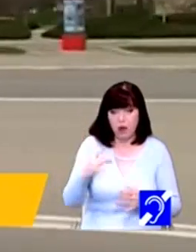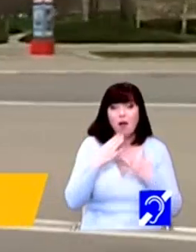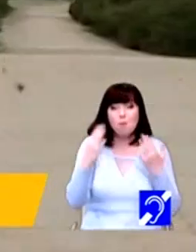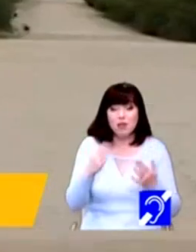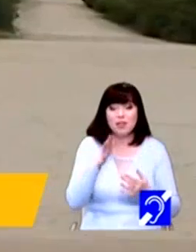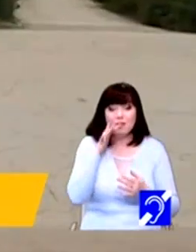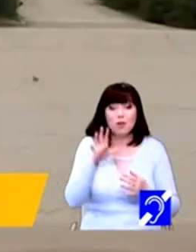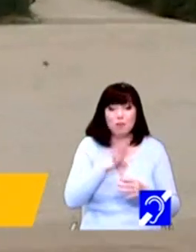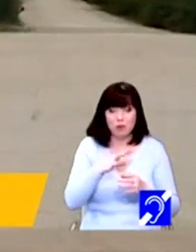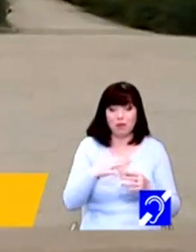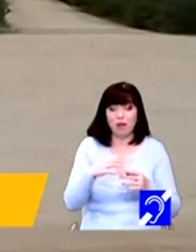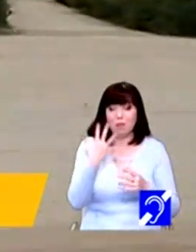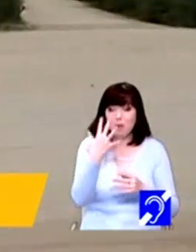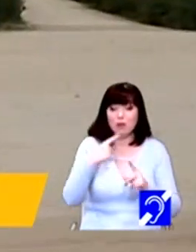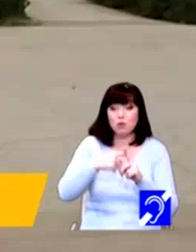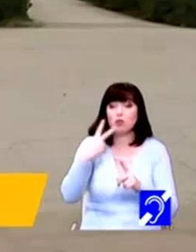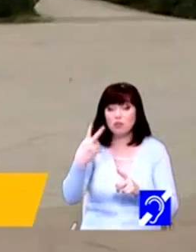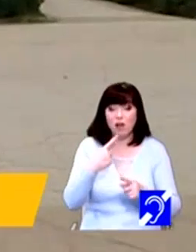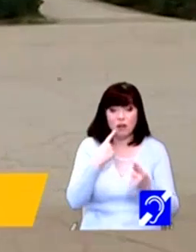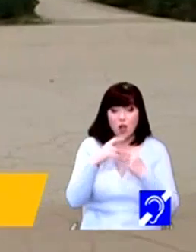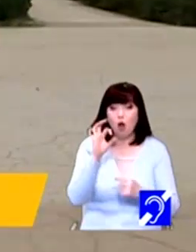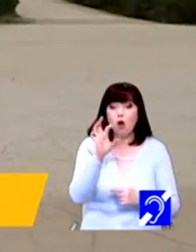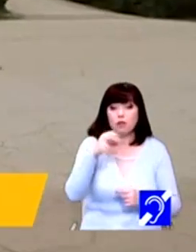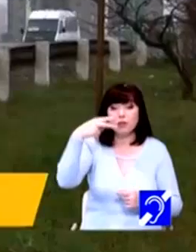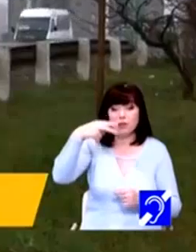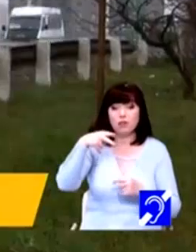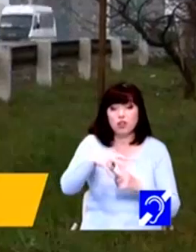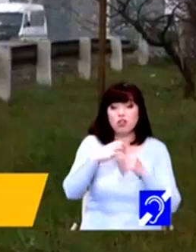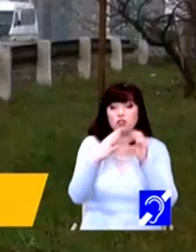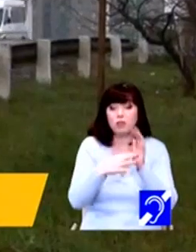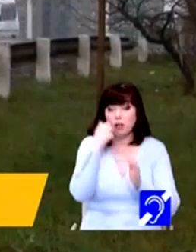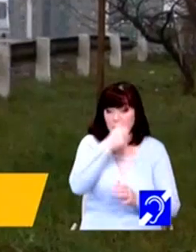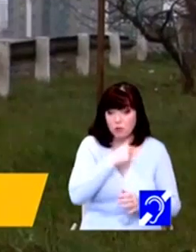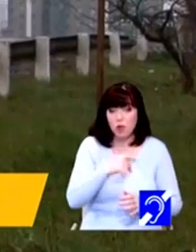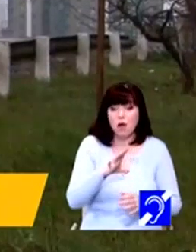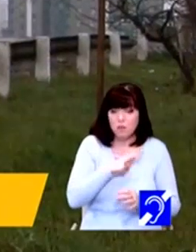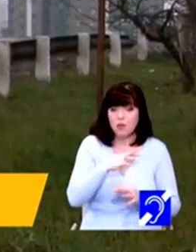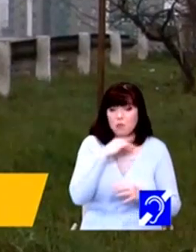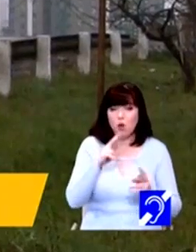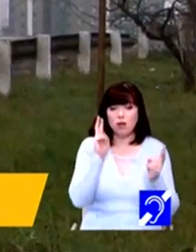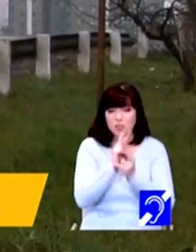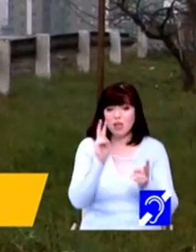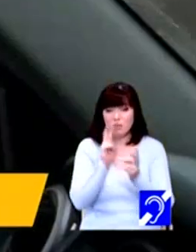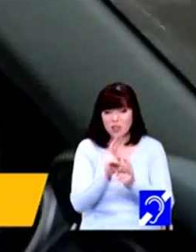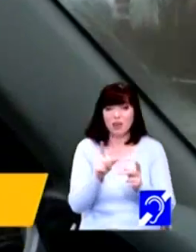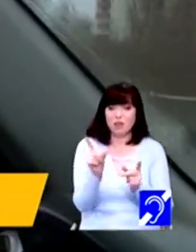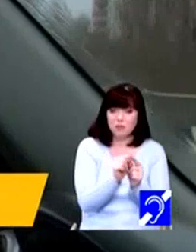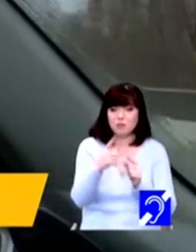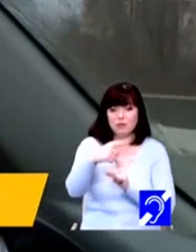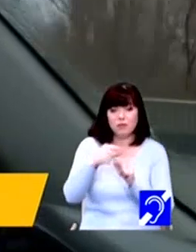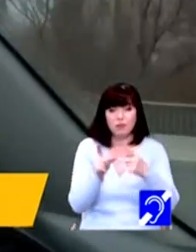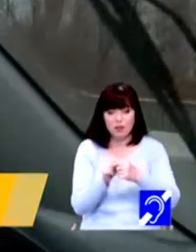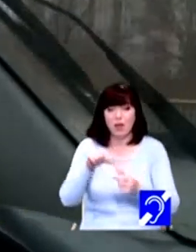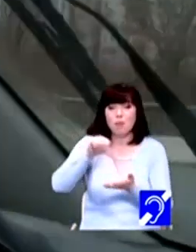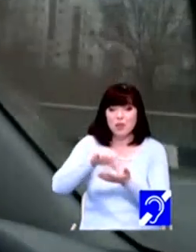de discuții în formatul 5+2 a avut loc în octombrie 2019. Au existat mai multe întâlniri bilaterale dintre